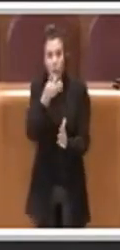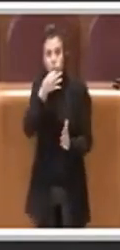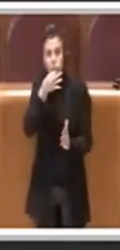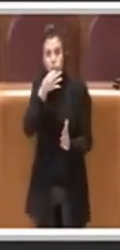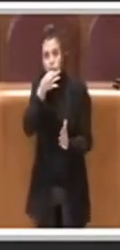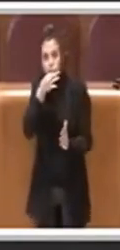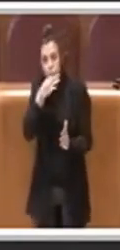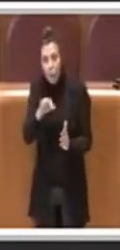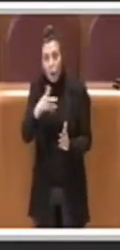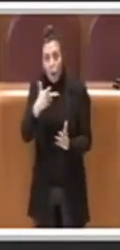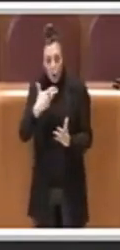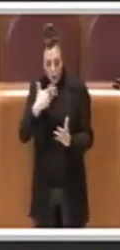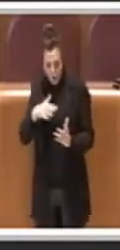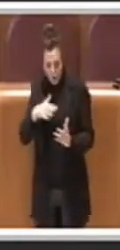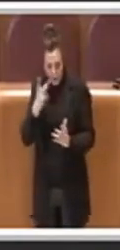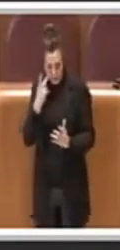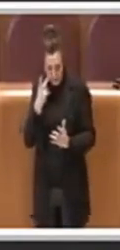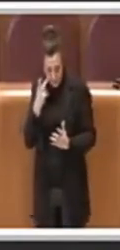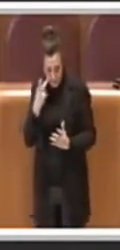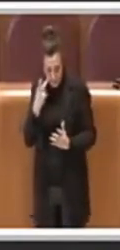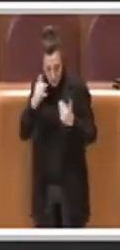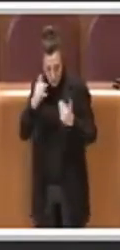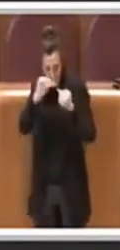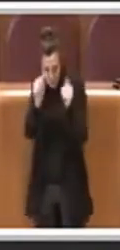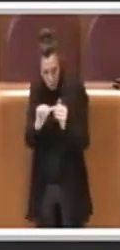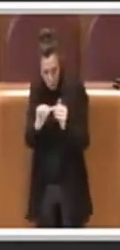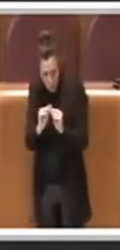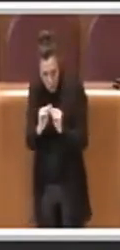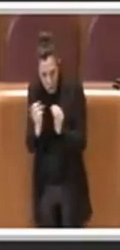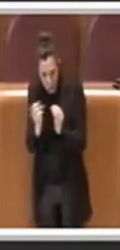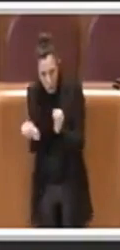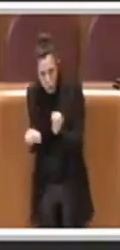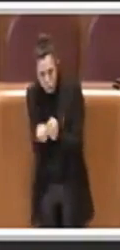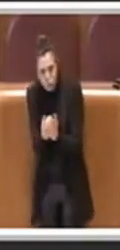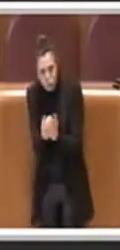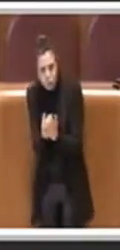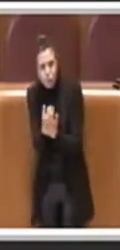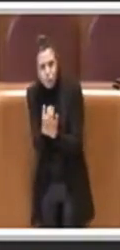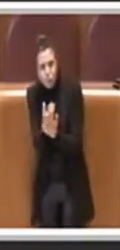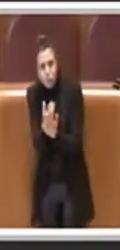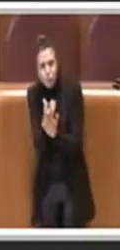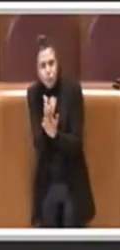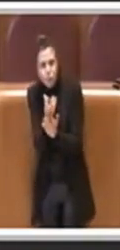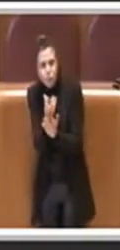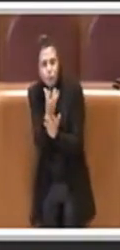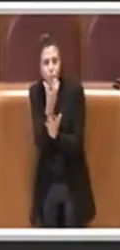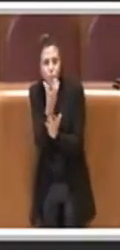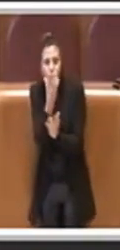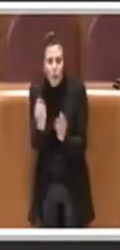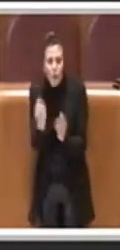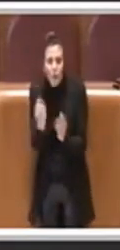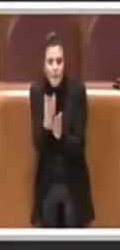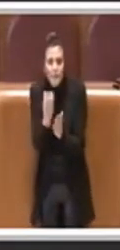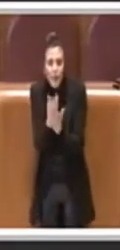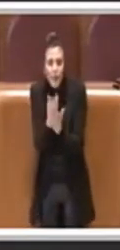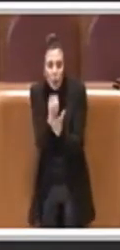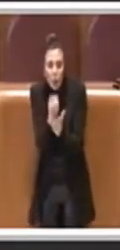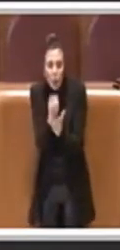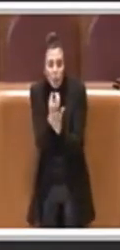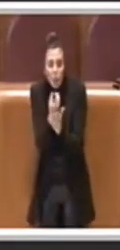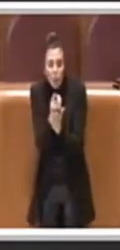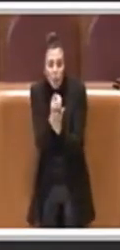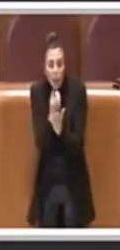può già ipotizzare nel tempo come si sta nella realizzazione come stessa via via sviluppando l'opera ma